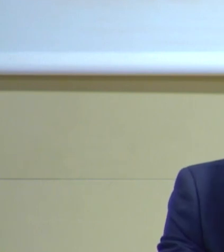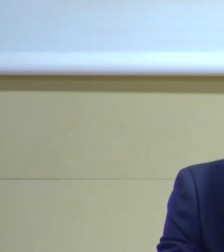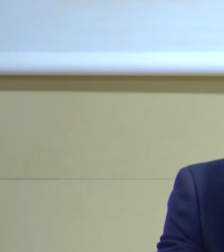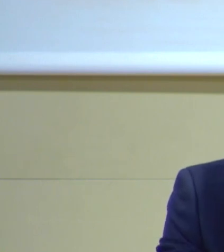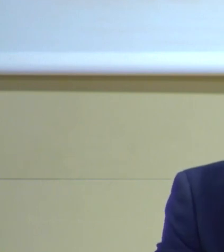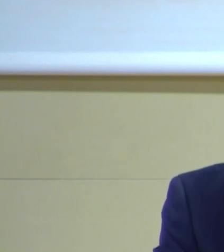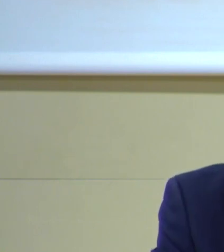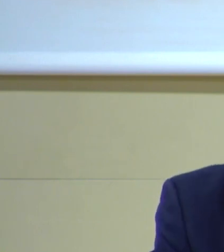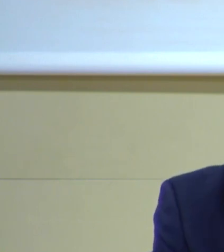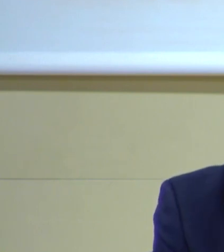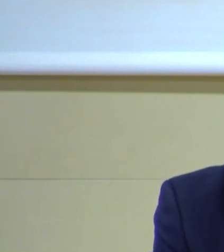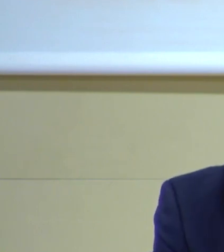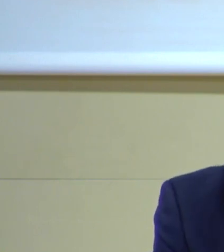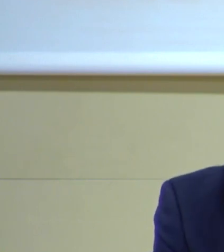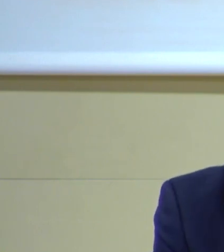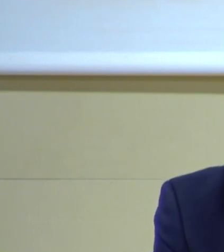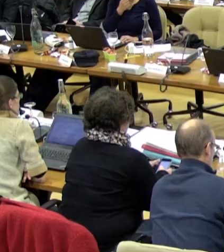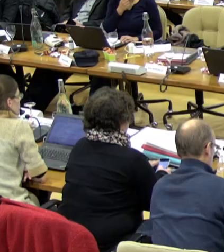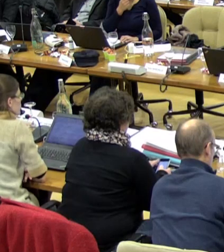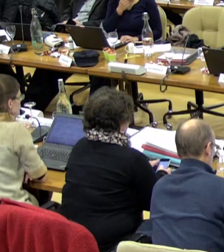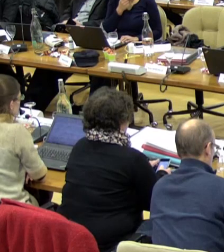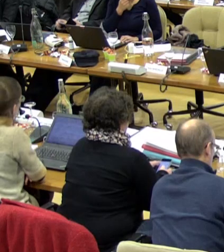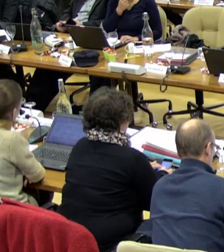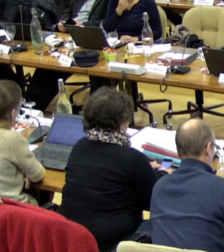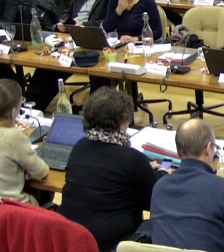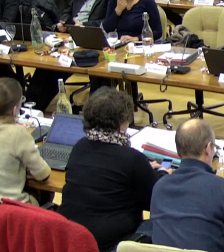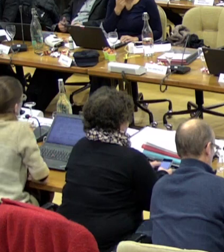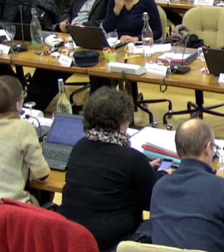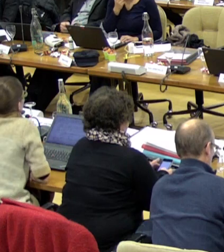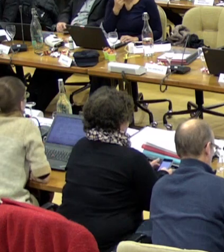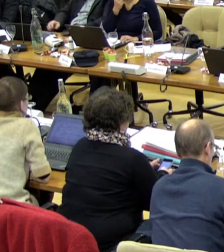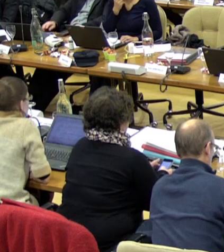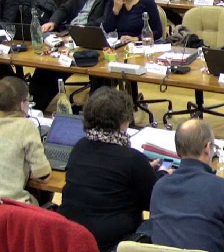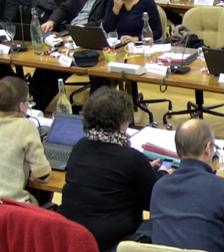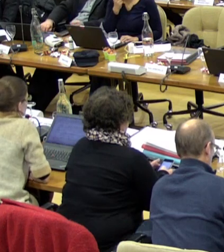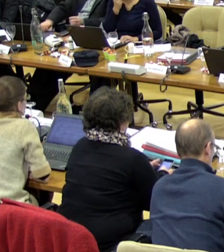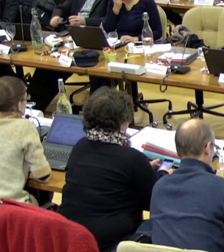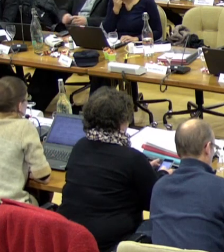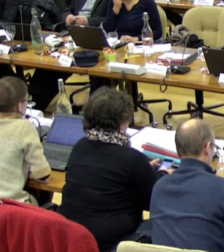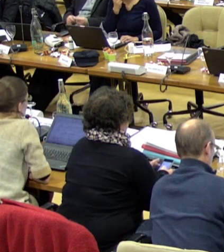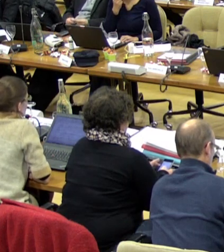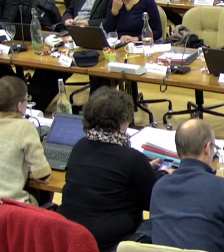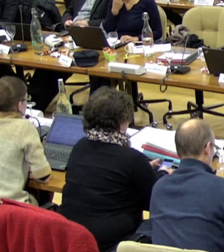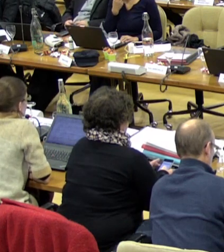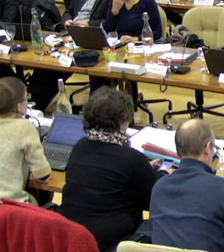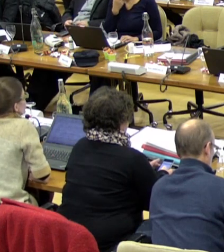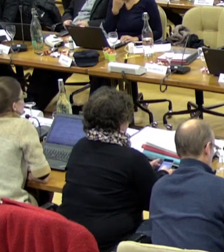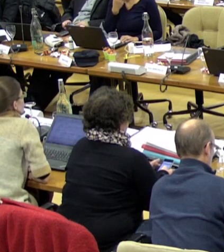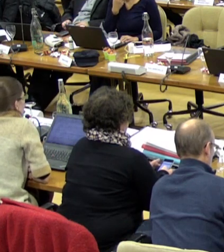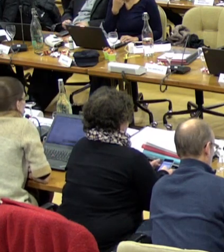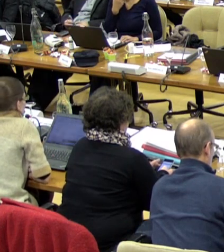mails m messieurs la réflexion de la place victor hugo est un projet que nous portons en accompagnement du projet coeur de ville coeur de métropole